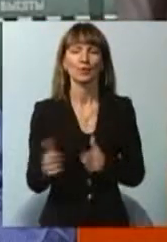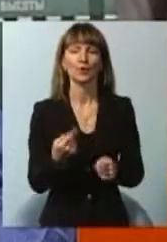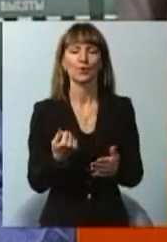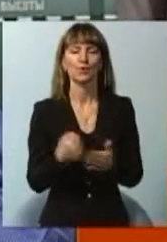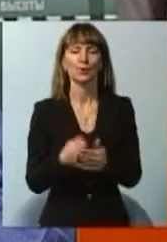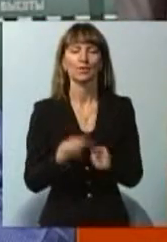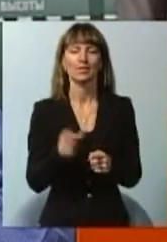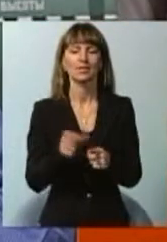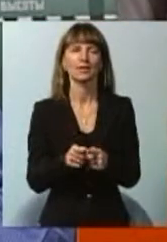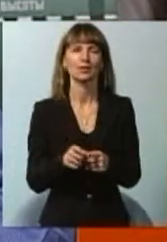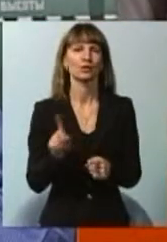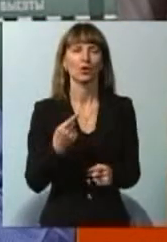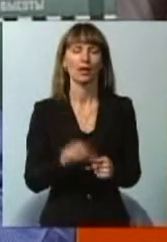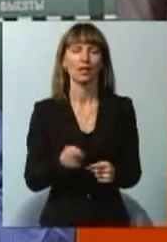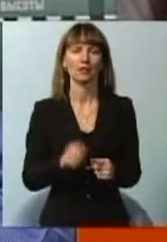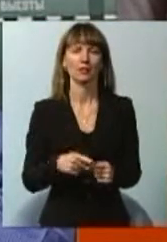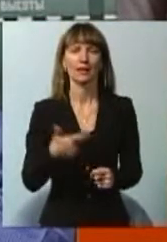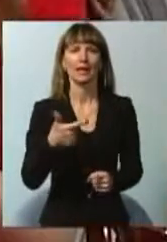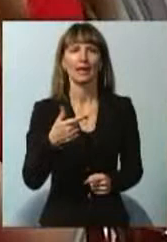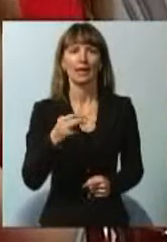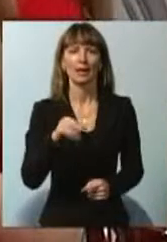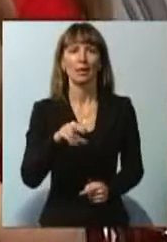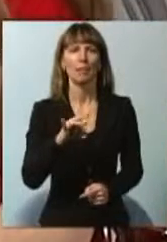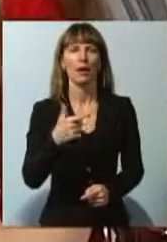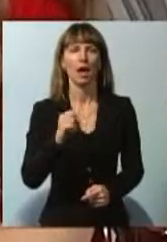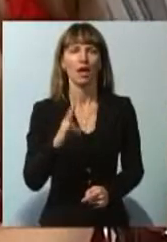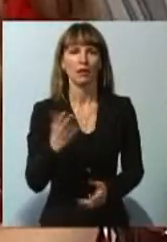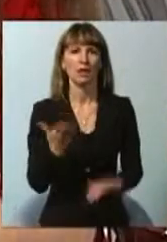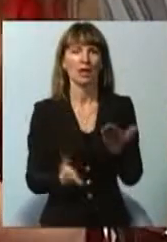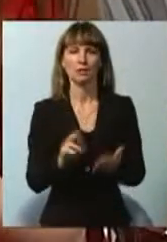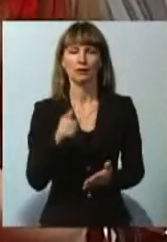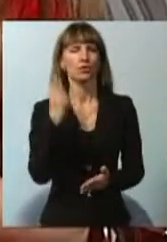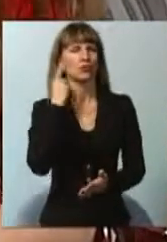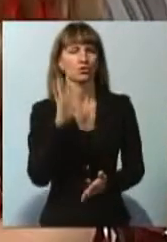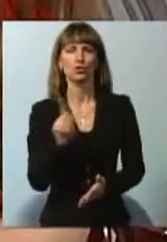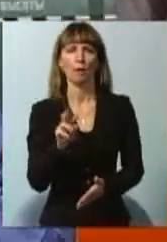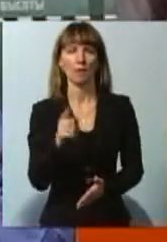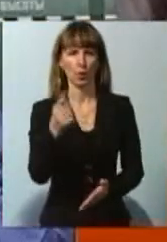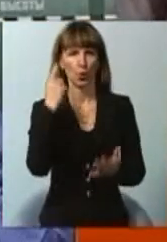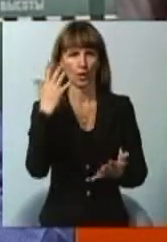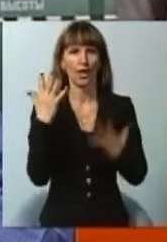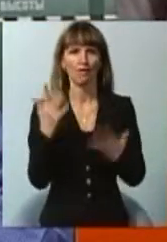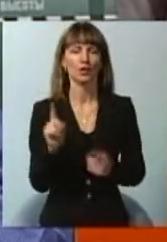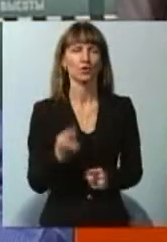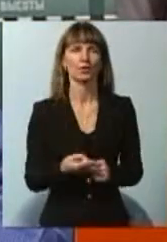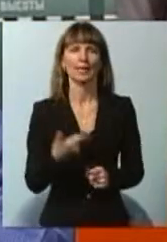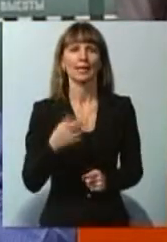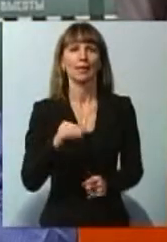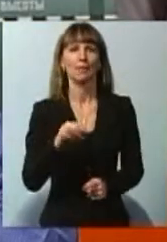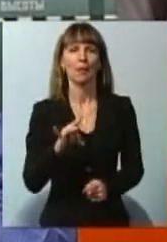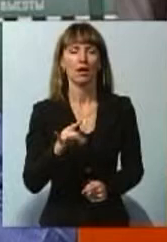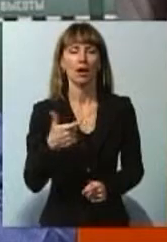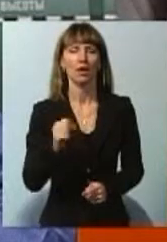слова, що б це таке гіперган було, якби ти ще не чув про нього? Що б ти уявив про це слово? Що це могло бути?